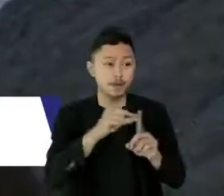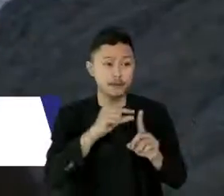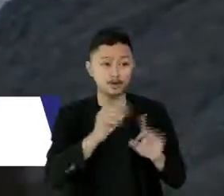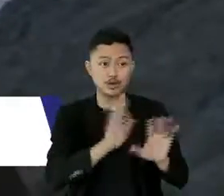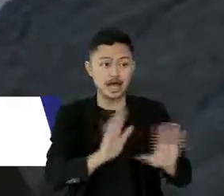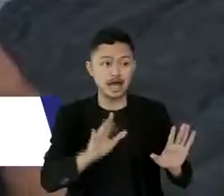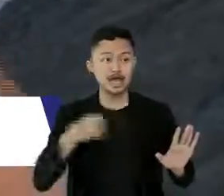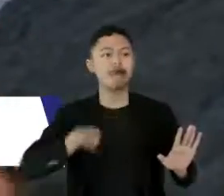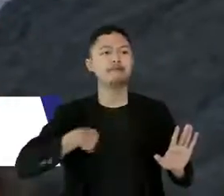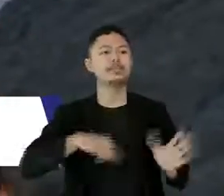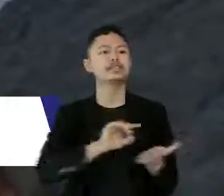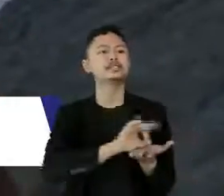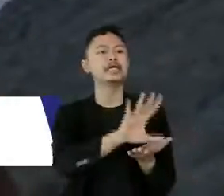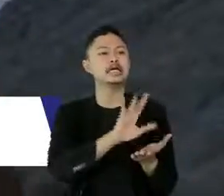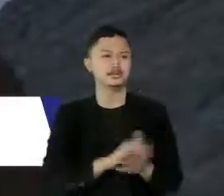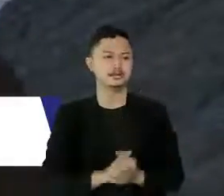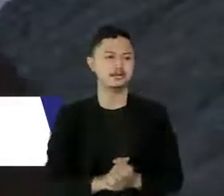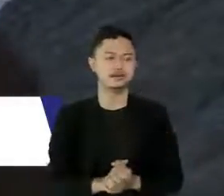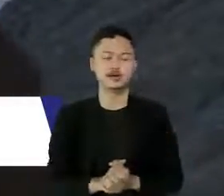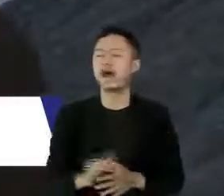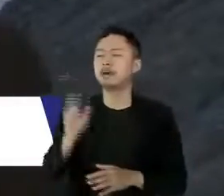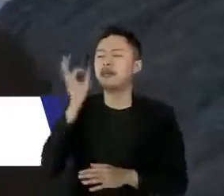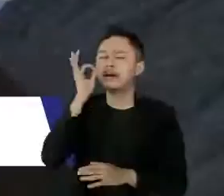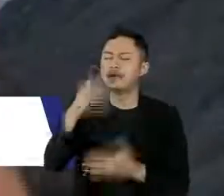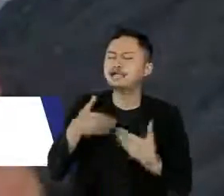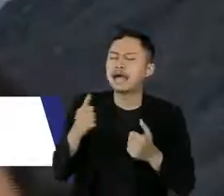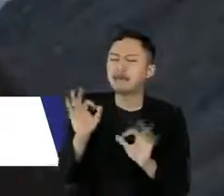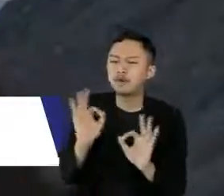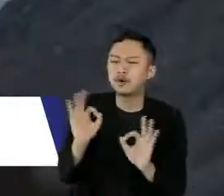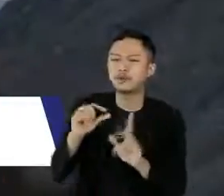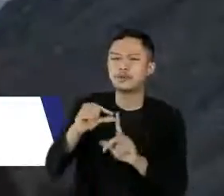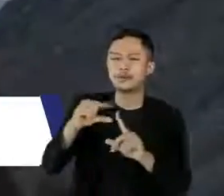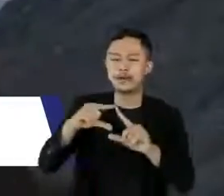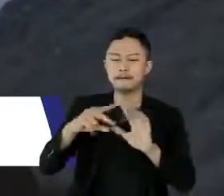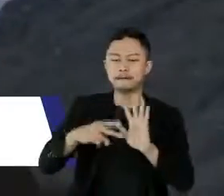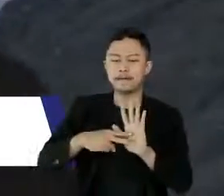sama Mas Menteri, ini bahaya ya.